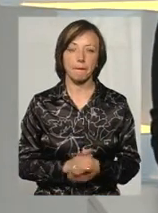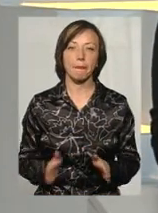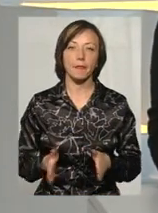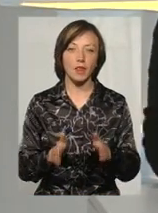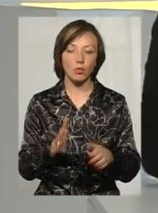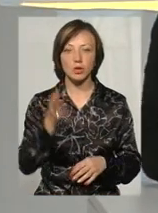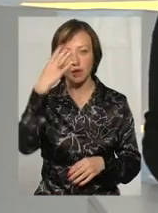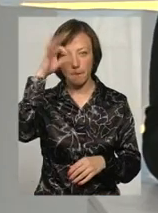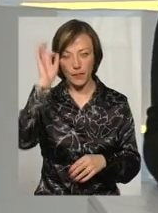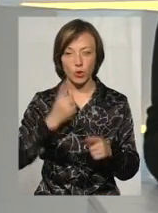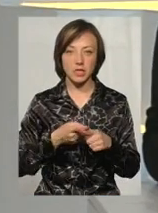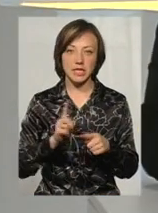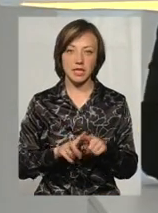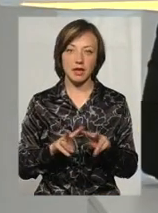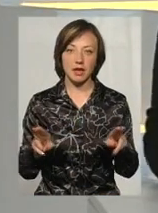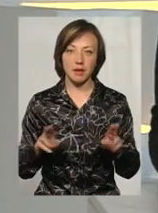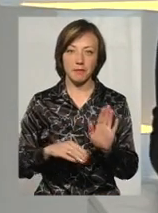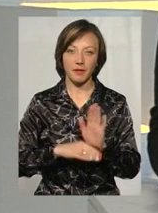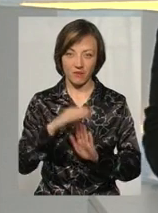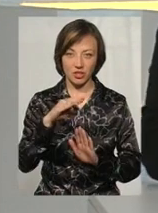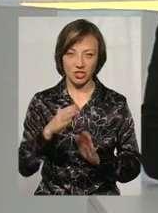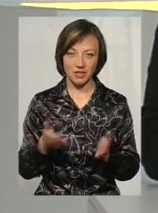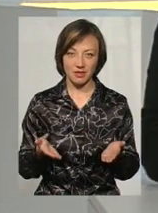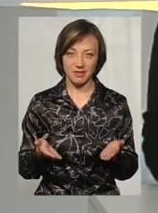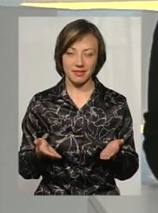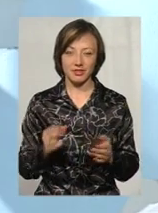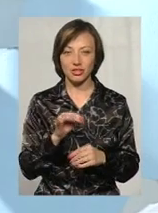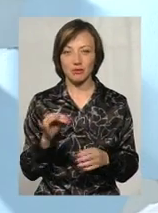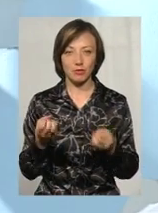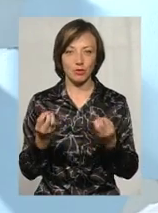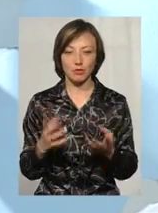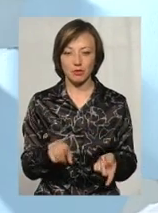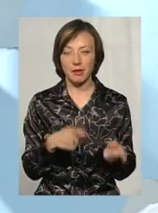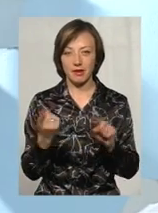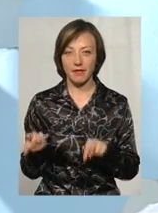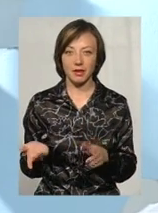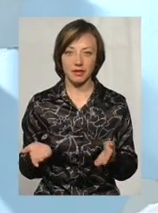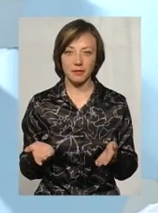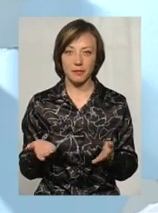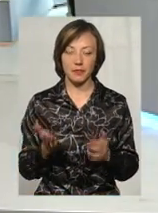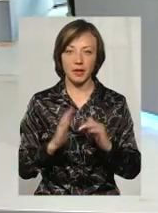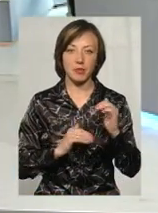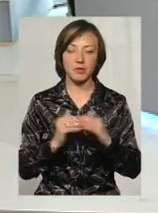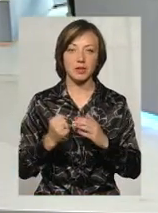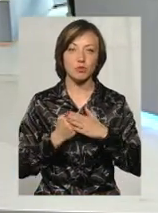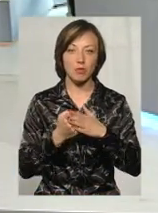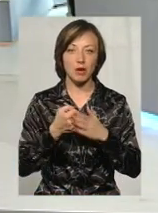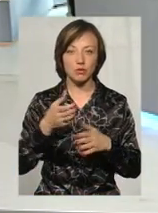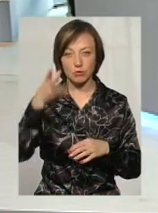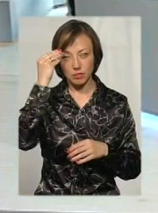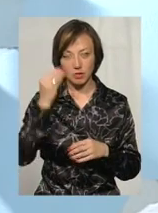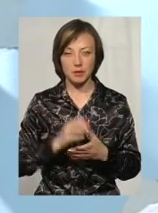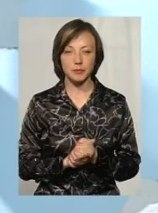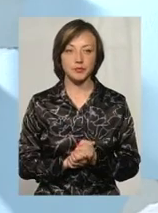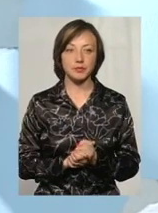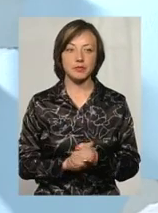поліція – це як підвищення йде, чи це просто якось треба все ж таки практичну базу здобути? Ви